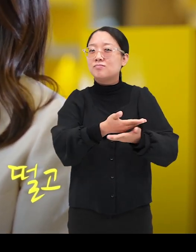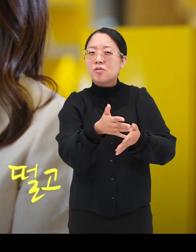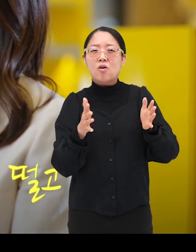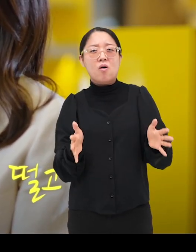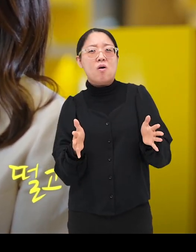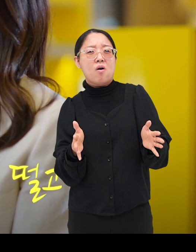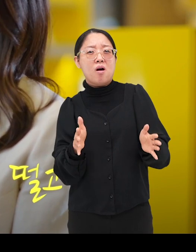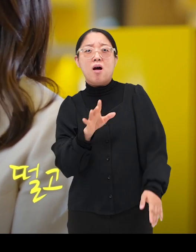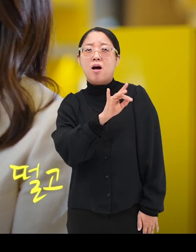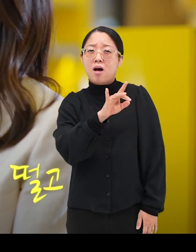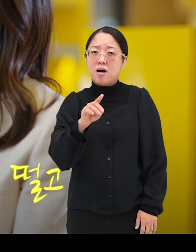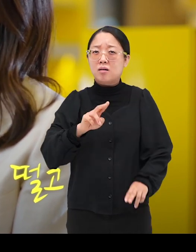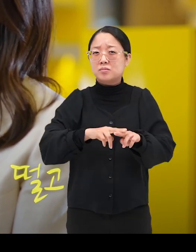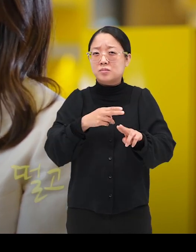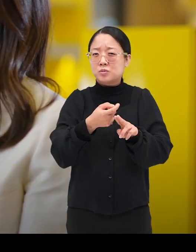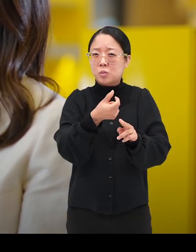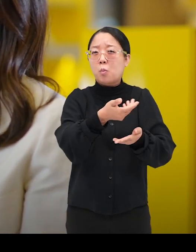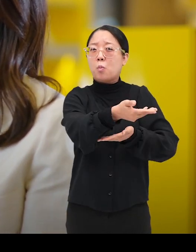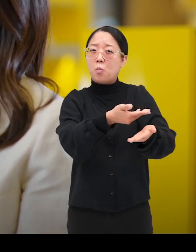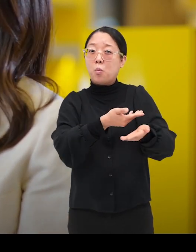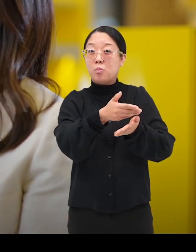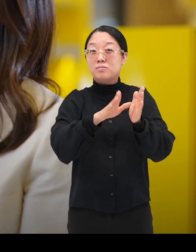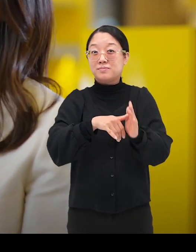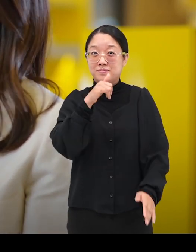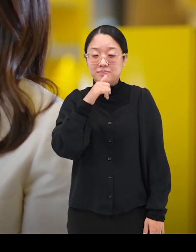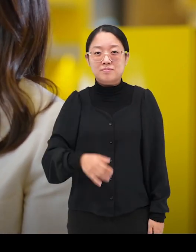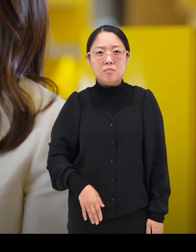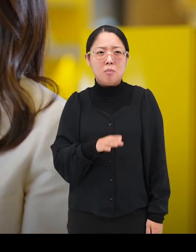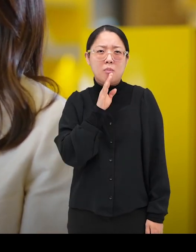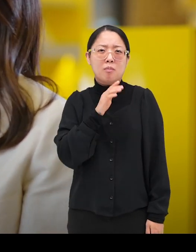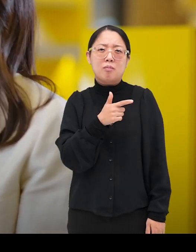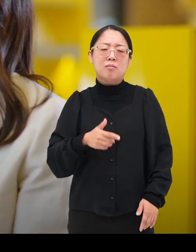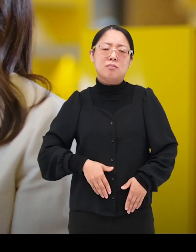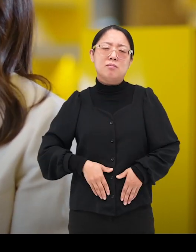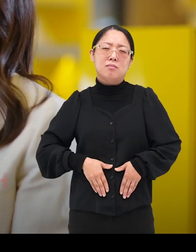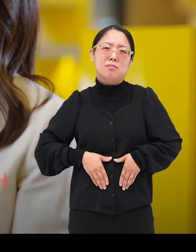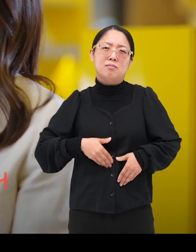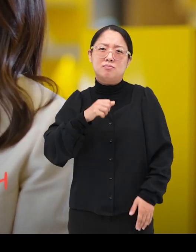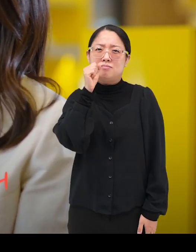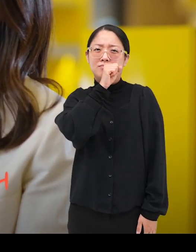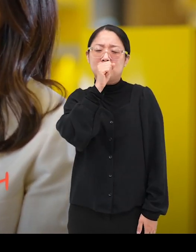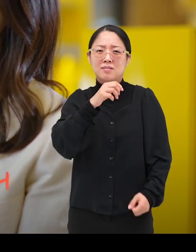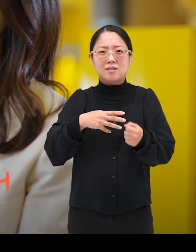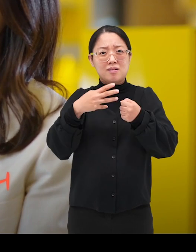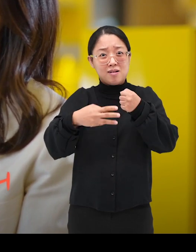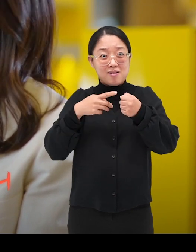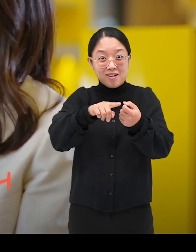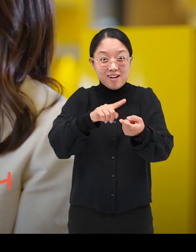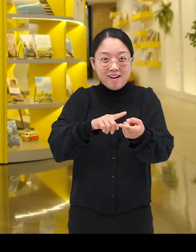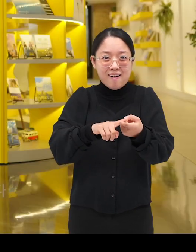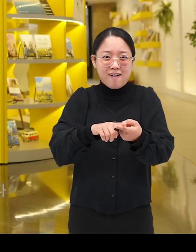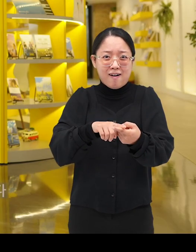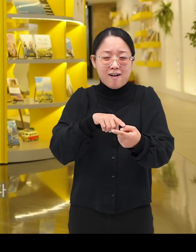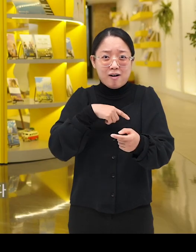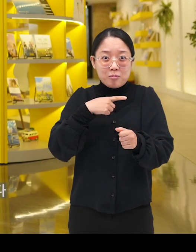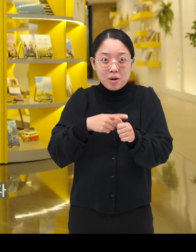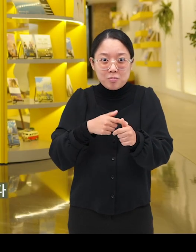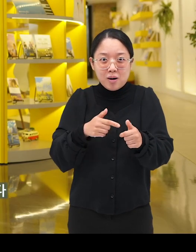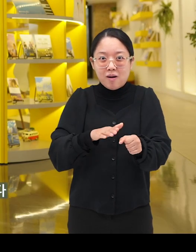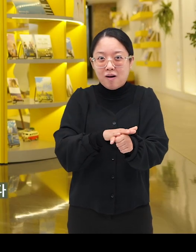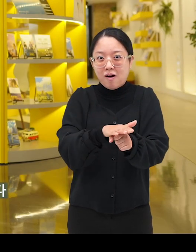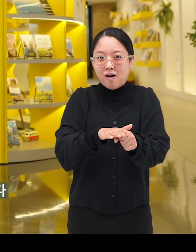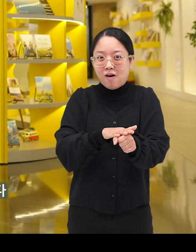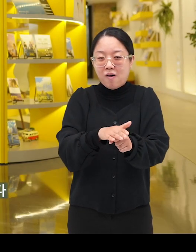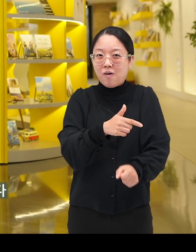일상도 나누고 뭐 수다도 떨고 가끔씩 작은 선물도 교환하기도 하고, 이런 것들이 너무 따뜻하고 좋아서 이 물레동을 점점